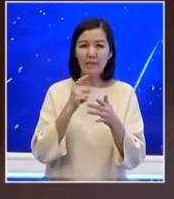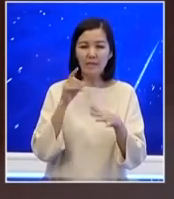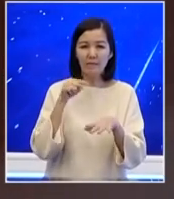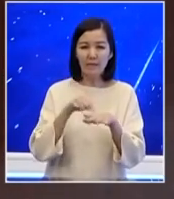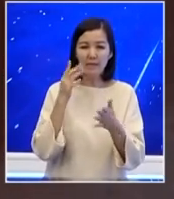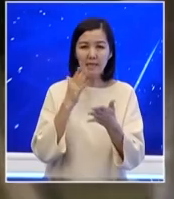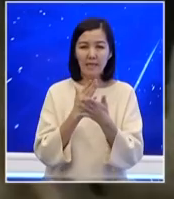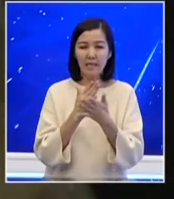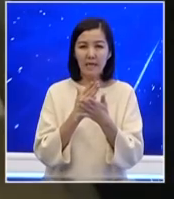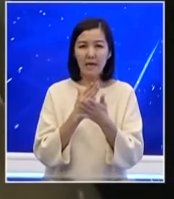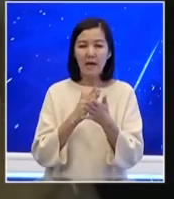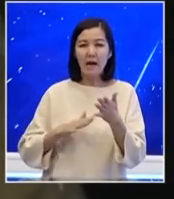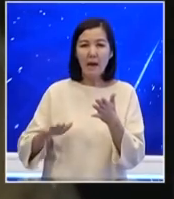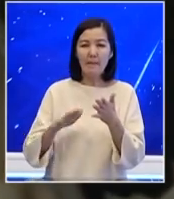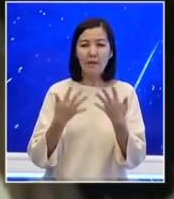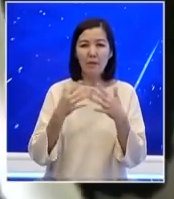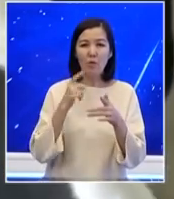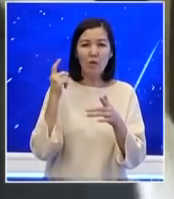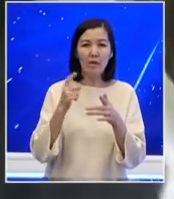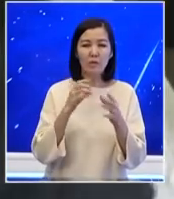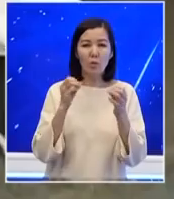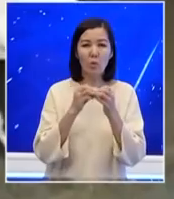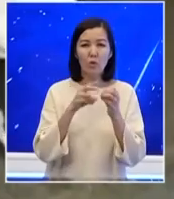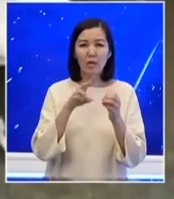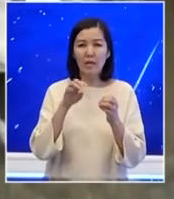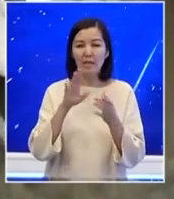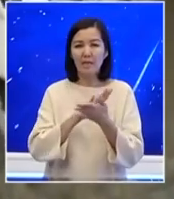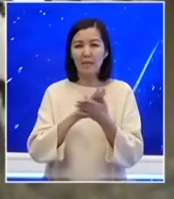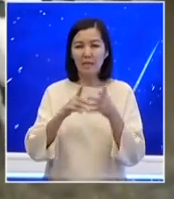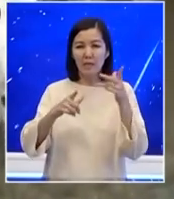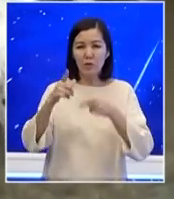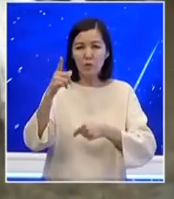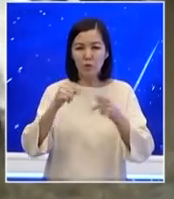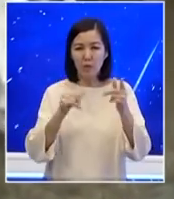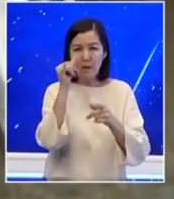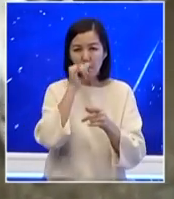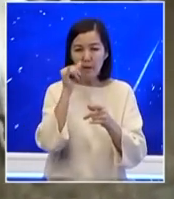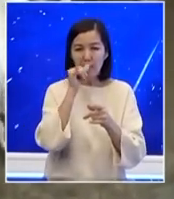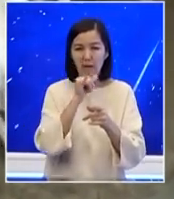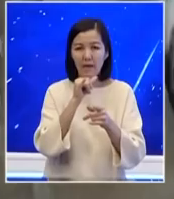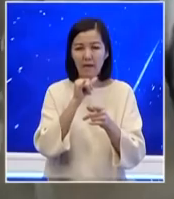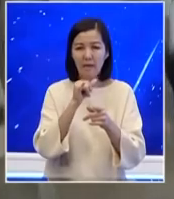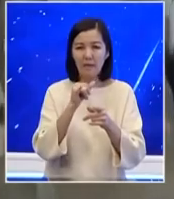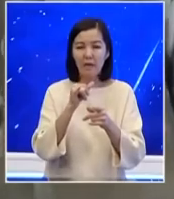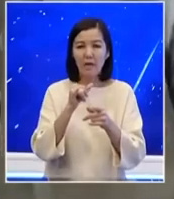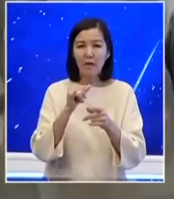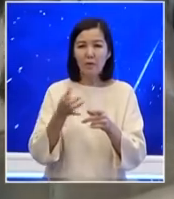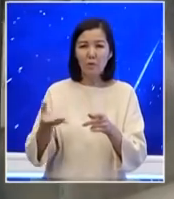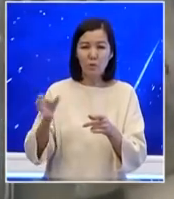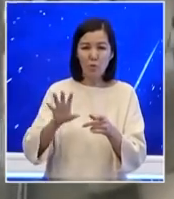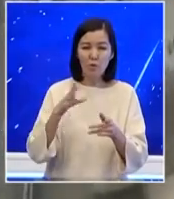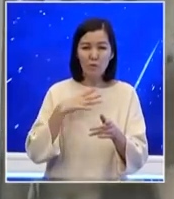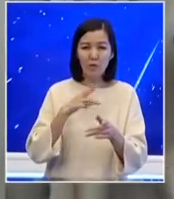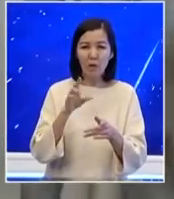тиді. Салдарынан аймақтағы шаруалар күн сайын ондаған литр таза сүтті пайдаға жарата алмай кәріз жүйесіне төгіп жатыр. Шаруа